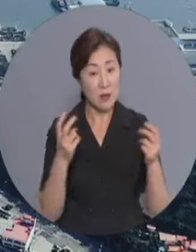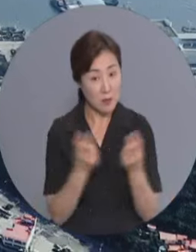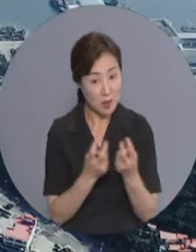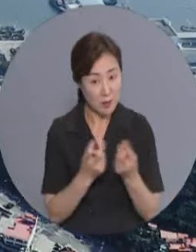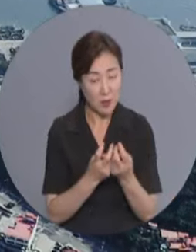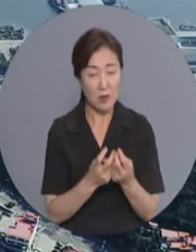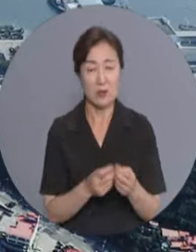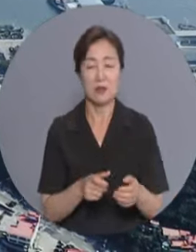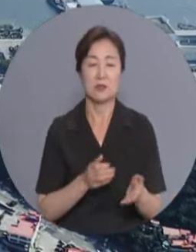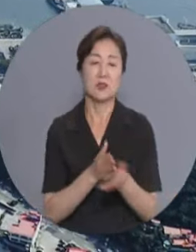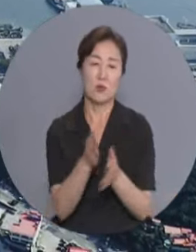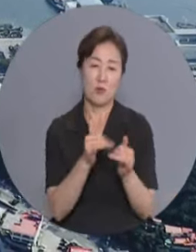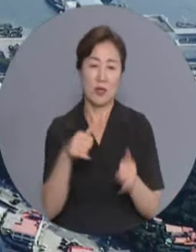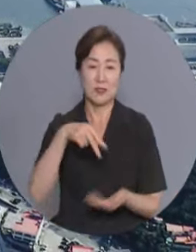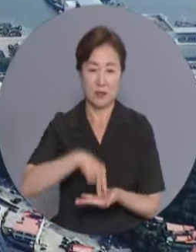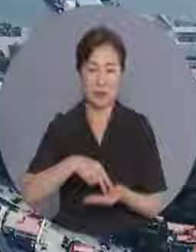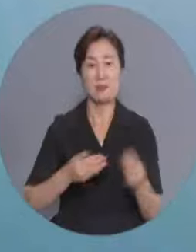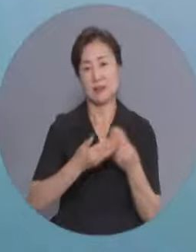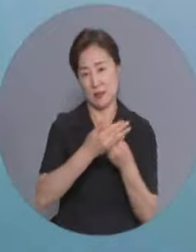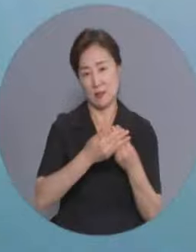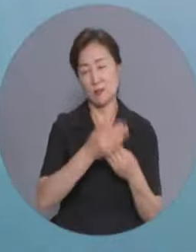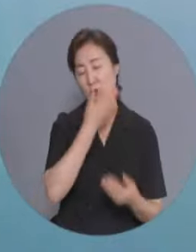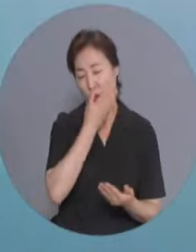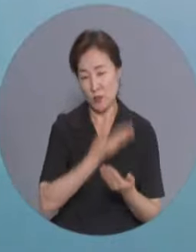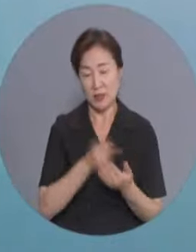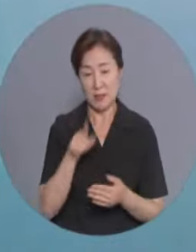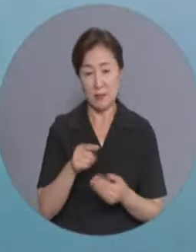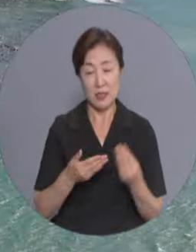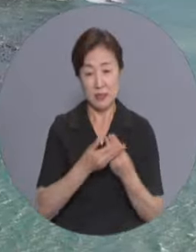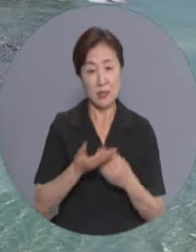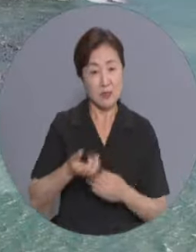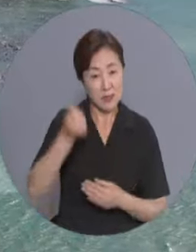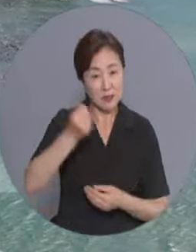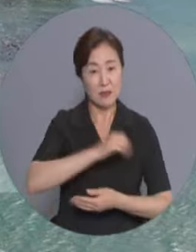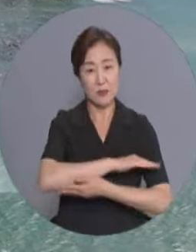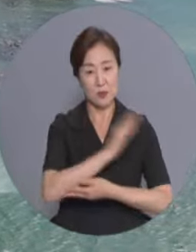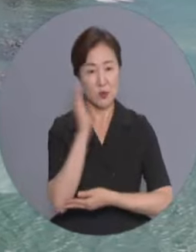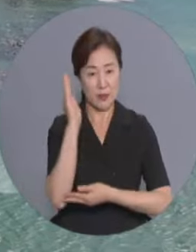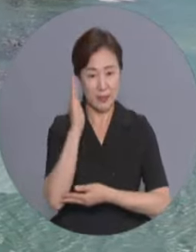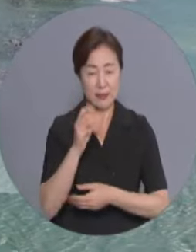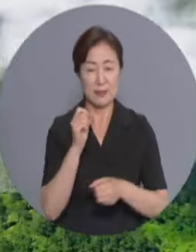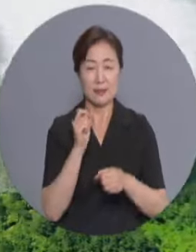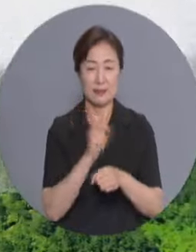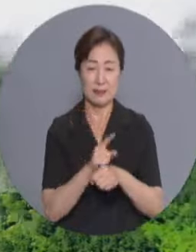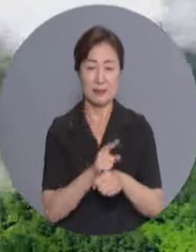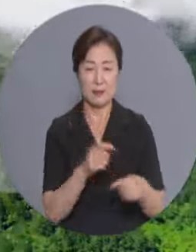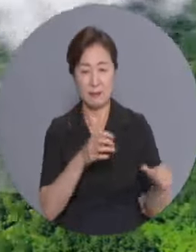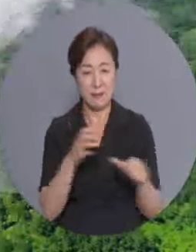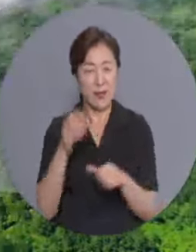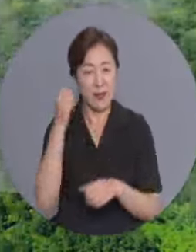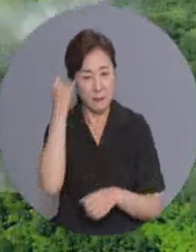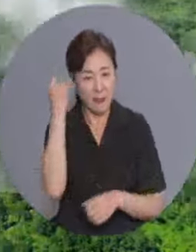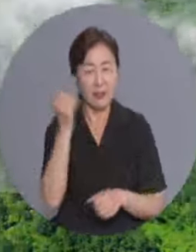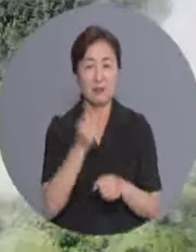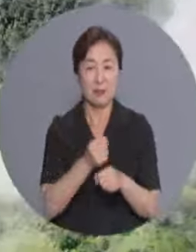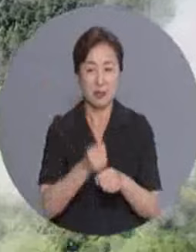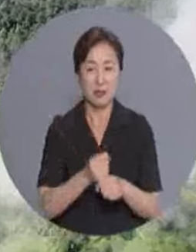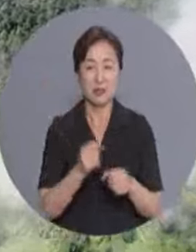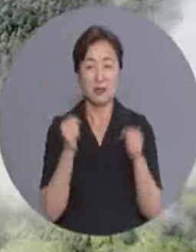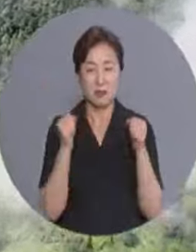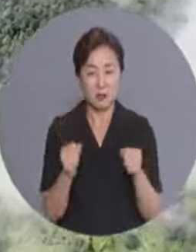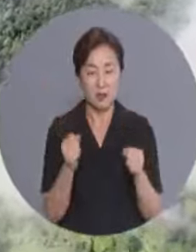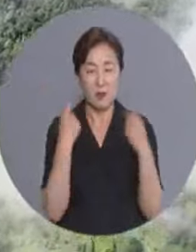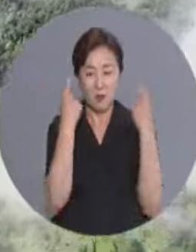전문가는 섬을 지목했습니다 섬이 가지고 있는 스토리나 특색을 적극적으로 발굴하고이를 체류형